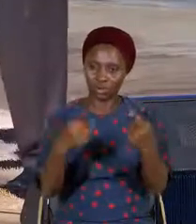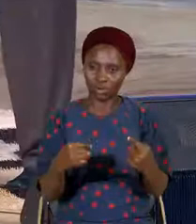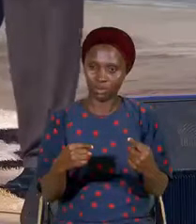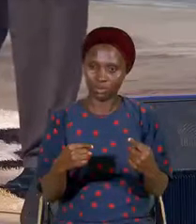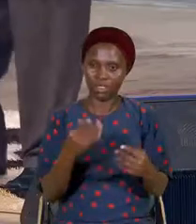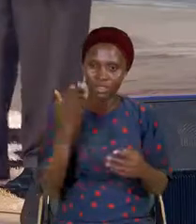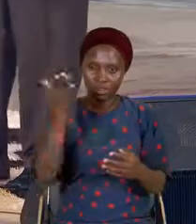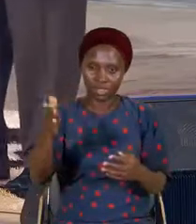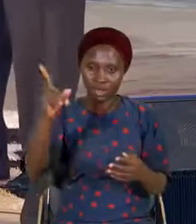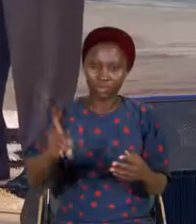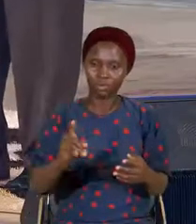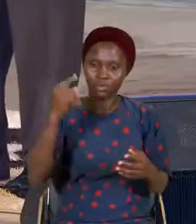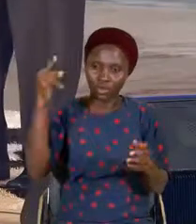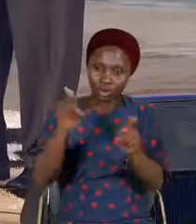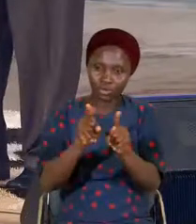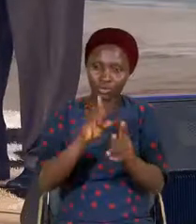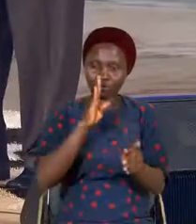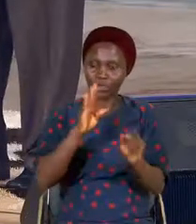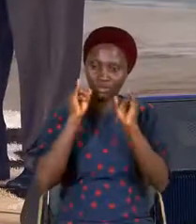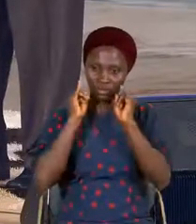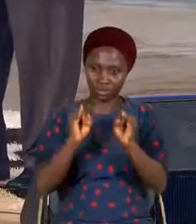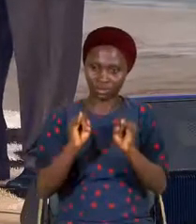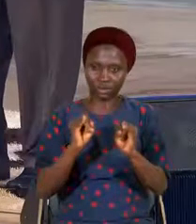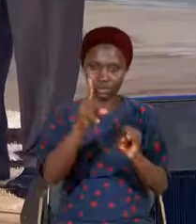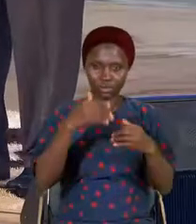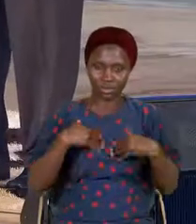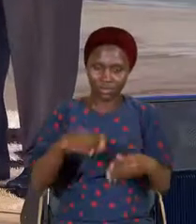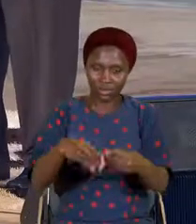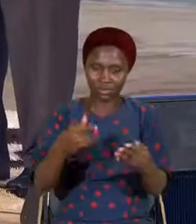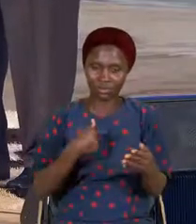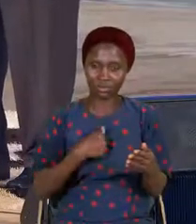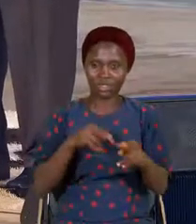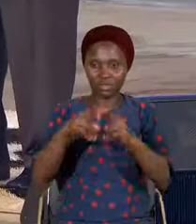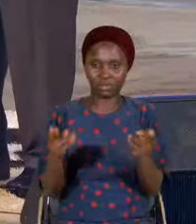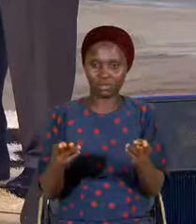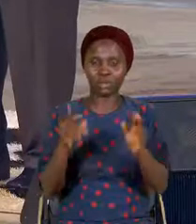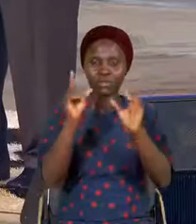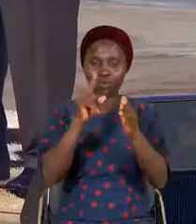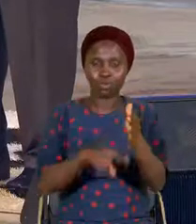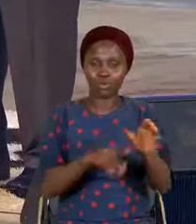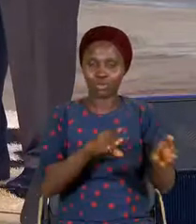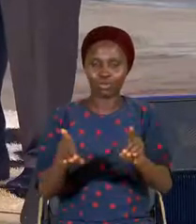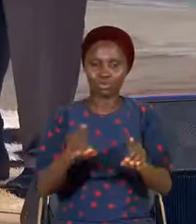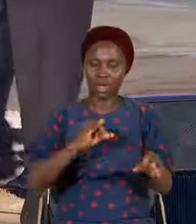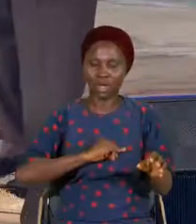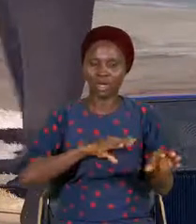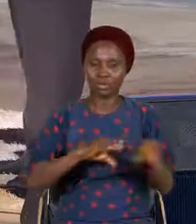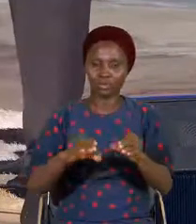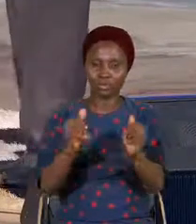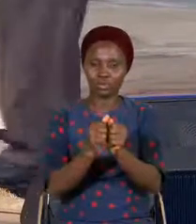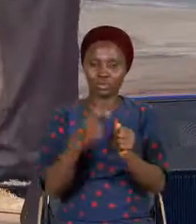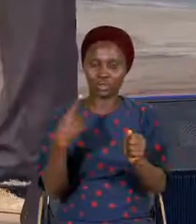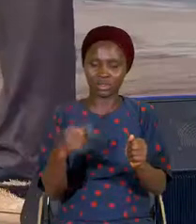révélation nous parvient, il doit être accompagné d'instruction. Tu me donnes l'instruction. Tu me donnes la révélation. Qu'est-ce que je dois faire